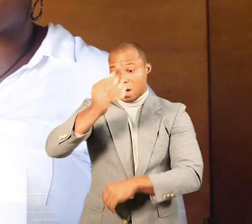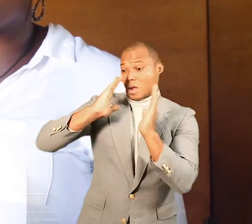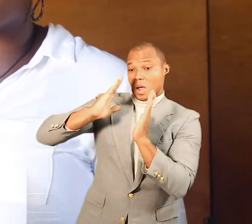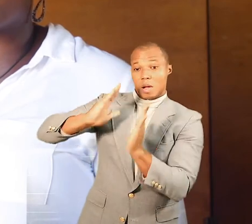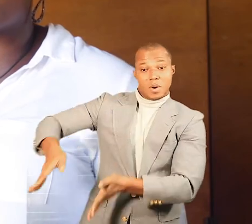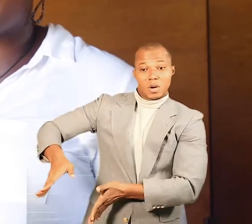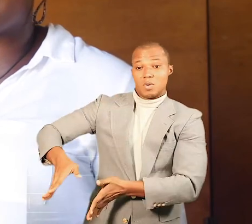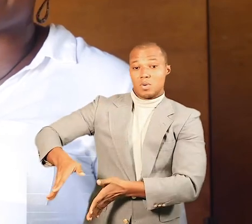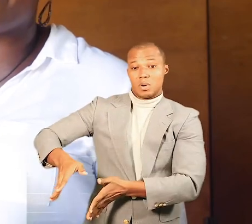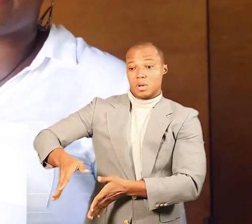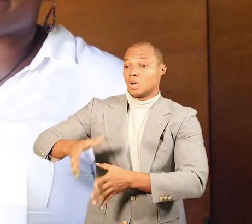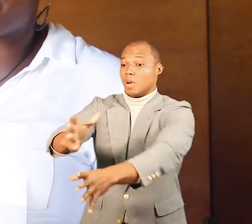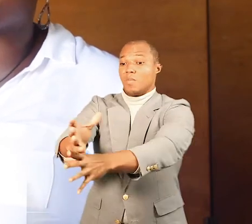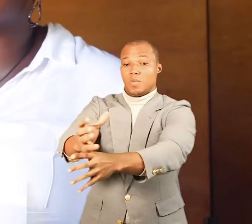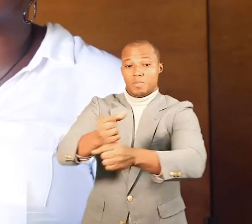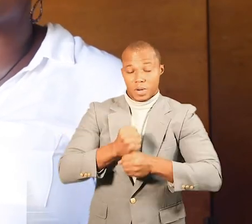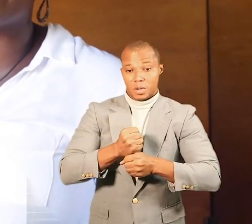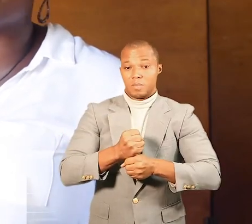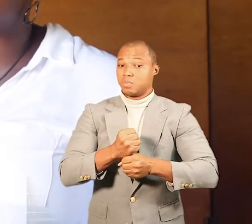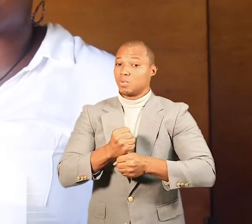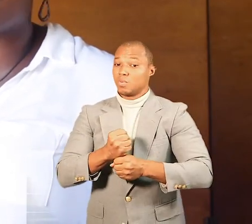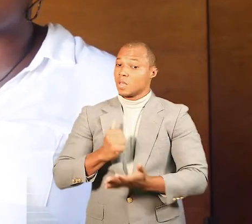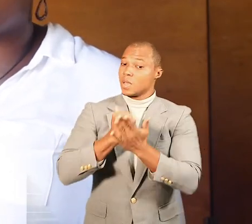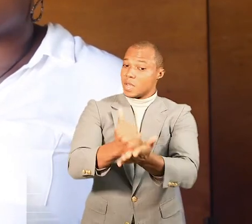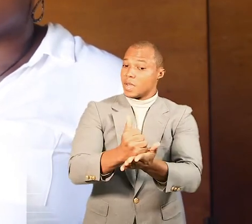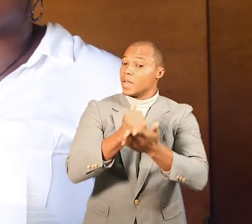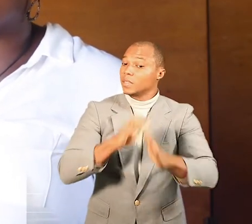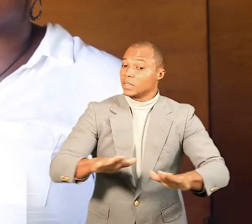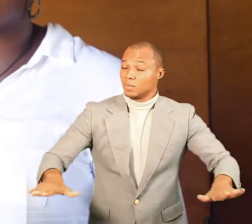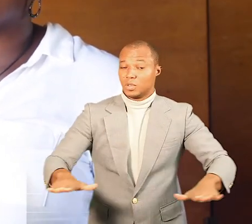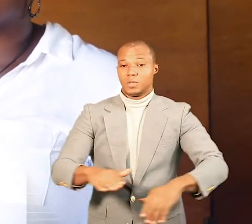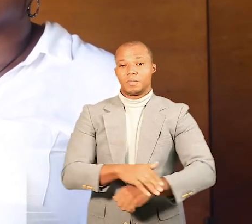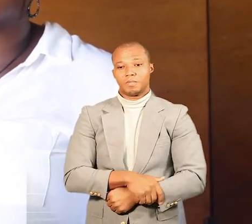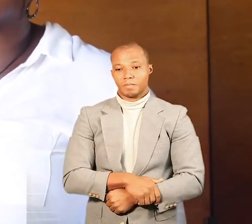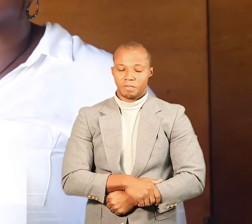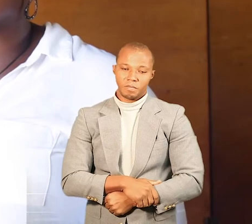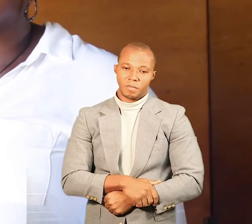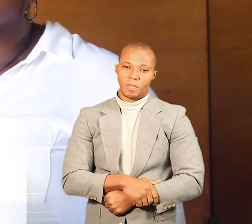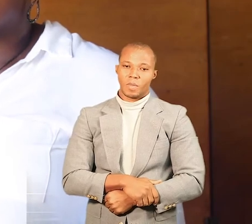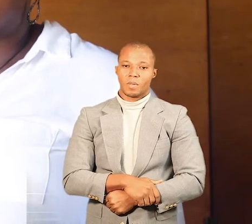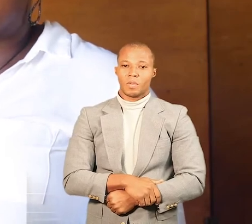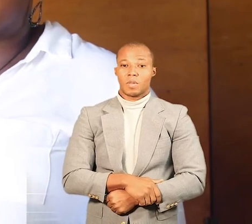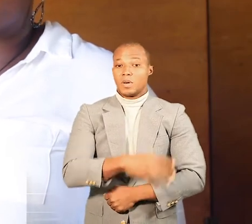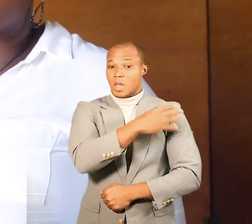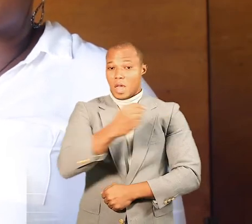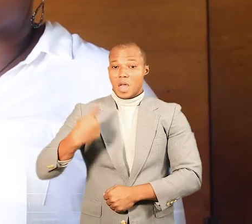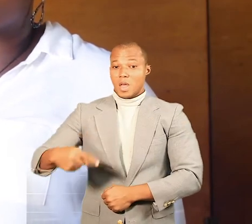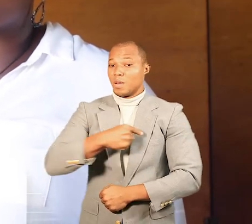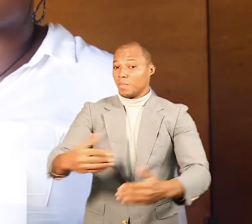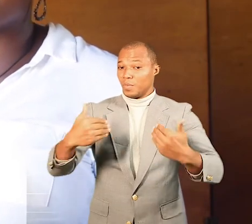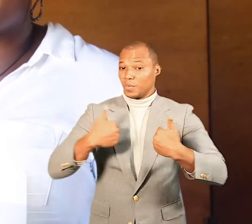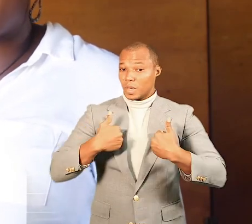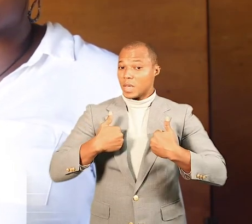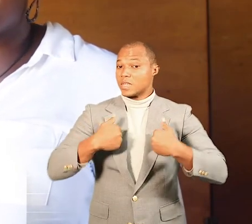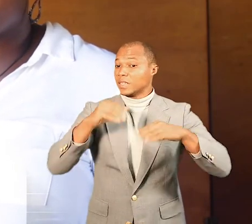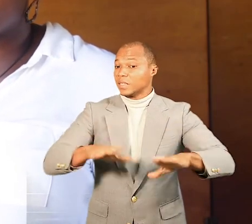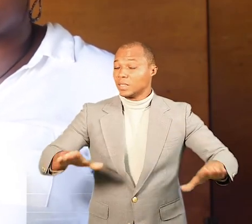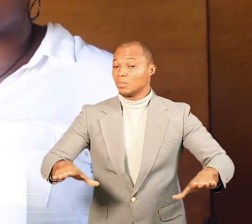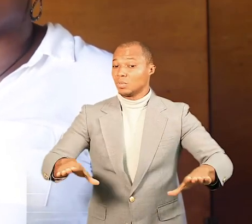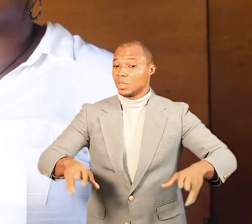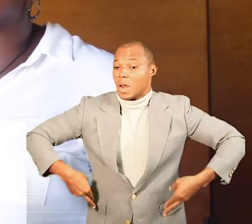ont abandonné ou bien qui ont référé par une religieuse, tout ça, qui ont mis. Et nous avons des gens qui sont dans la